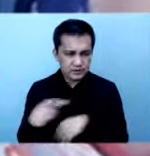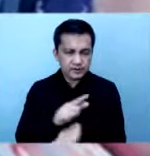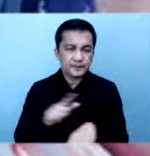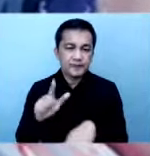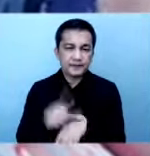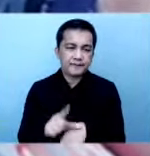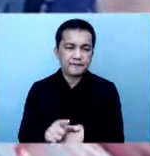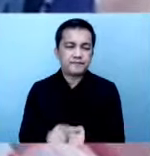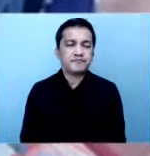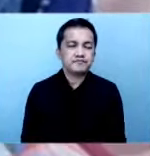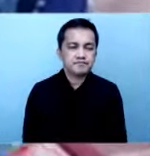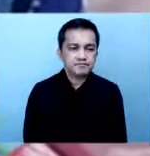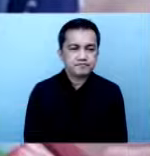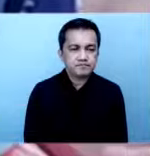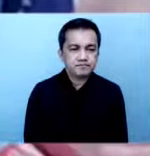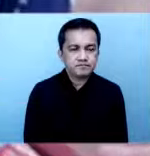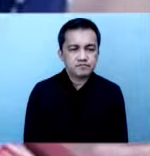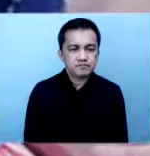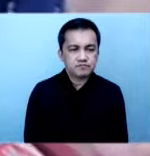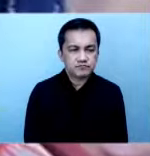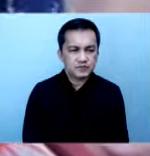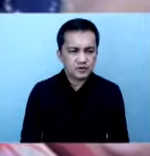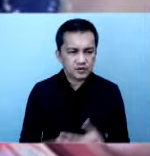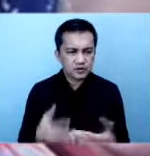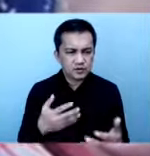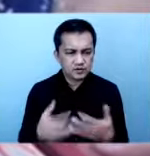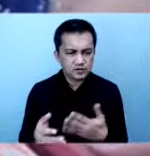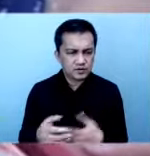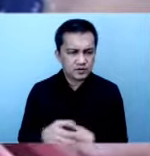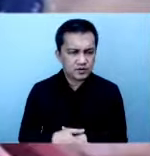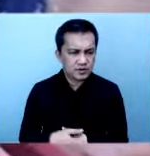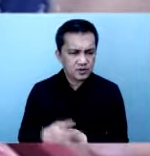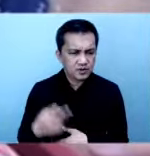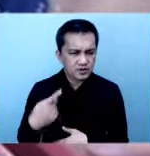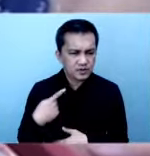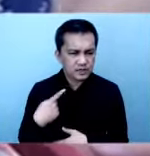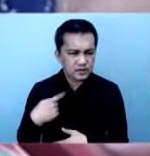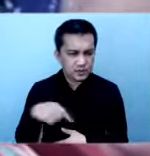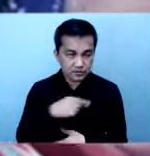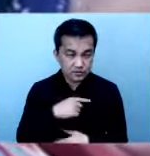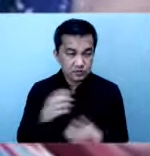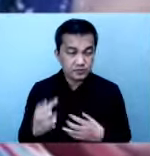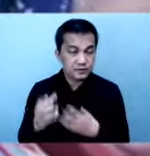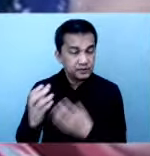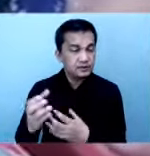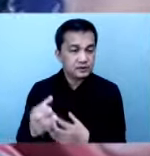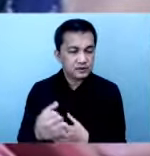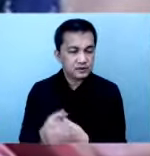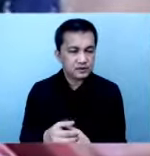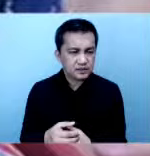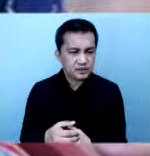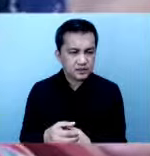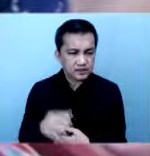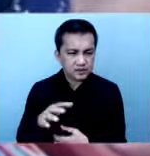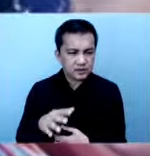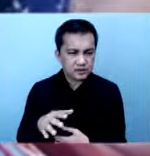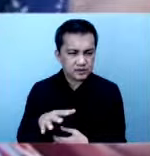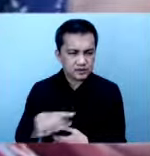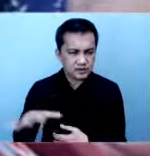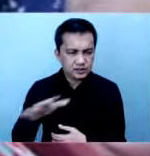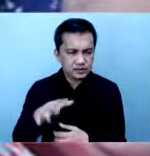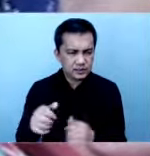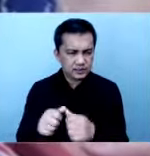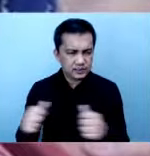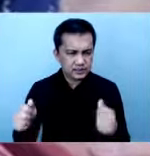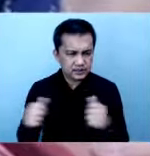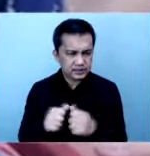yuta. Although, doon na natay commitment nga around that area, ilan na ibaligya. But